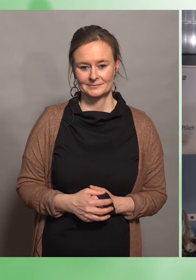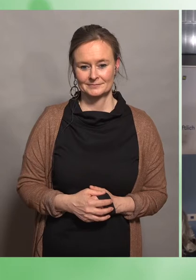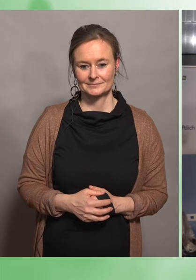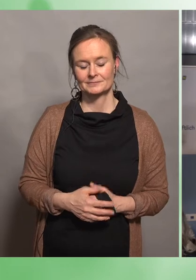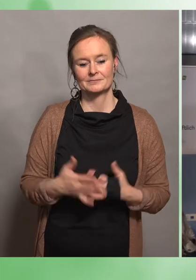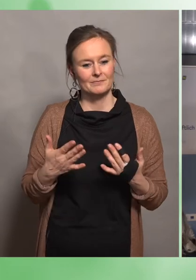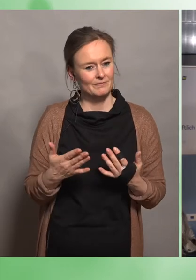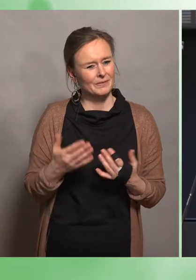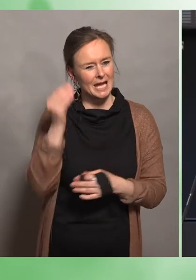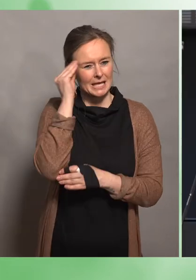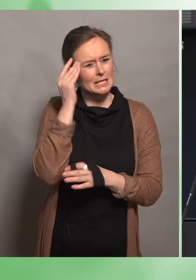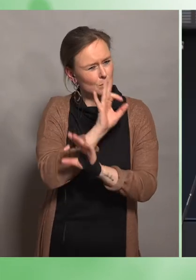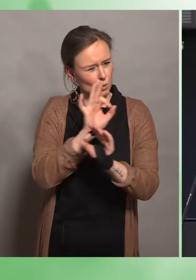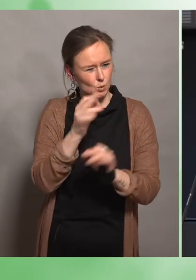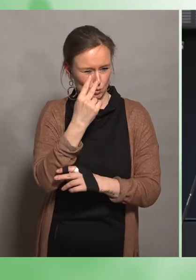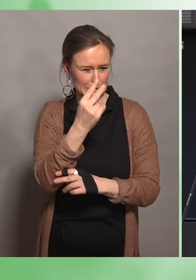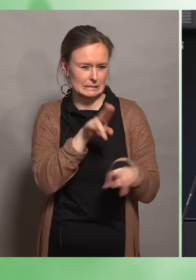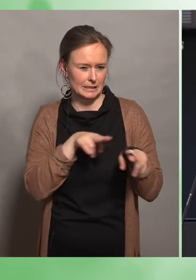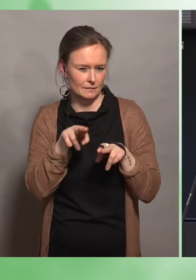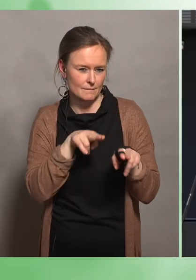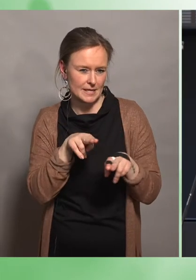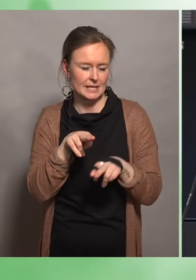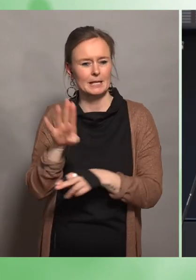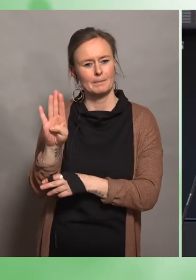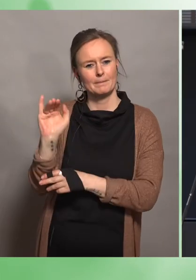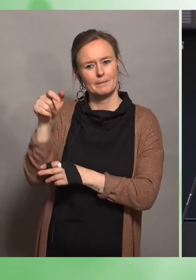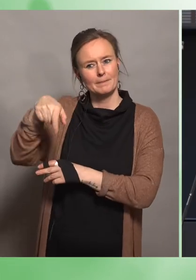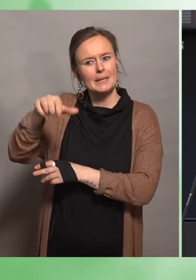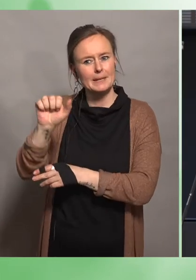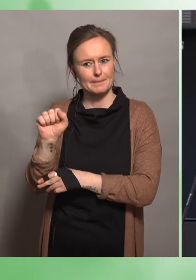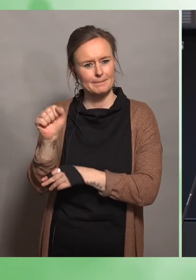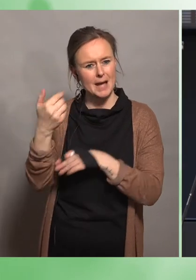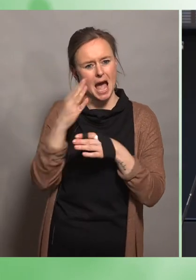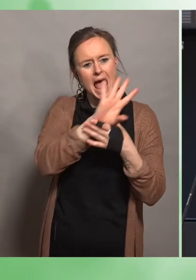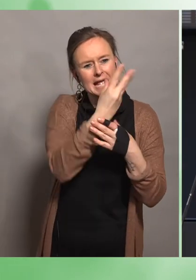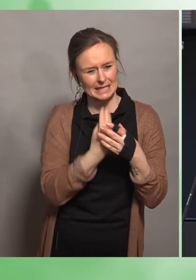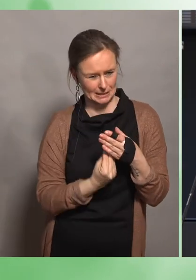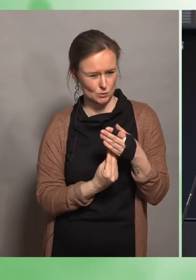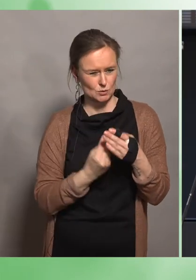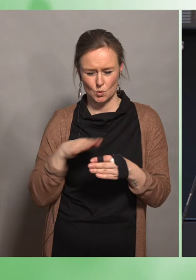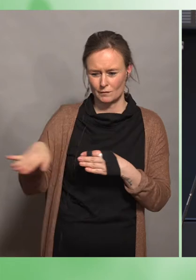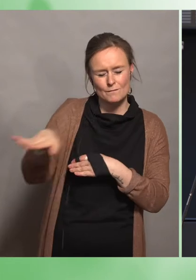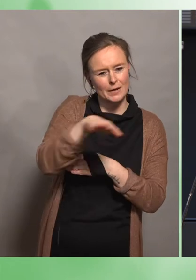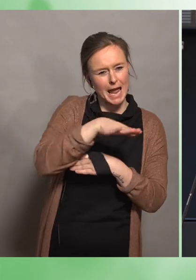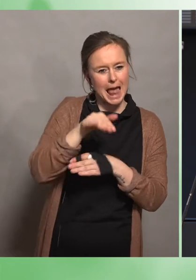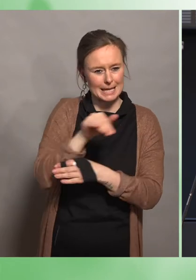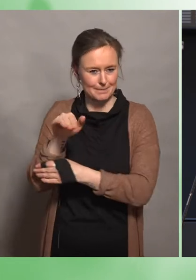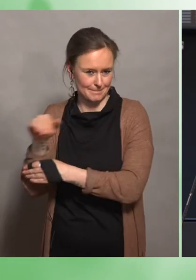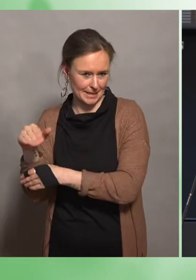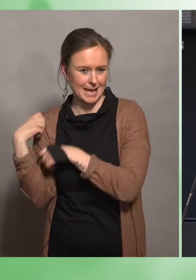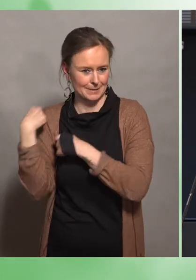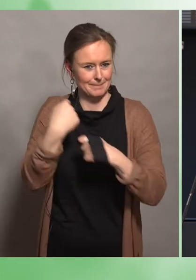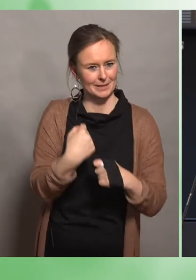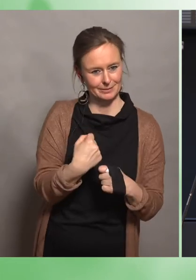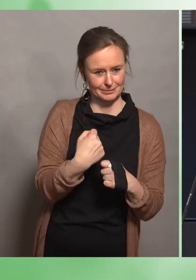Ich finde, man hat jetzt gut gesehen in diesem Film, dass bei Bipa dieses Thema Inklusion von allen Seiten mitgetragen wird. Von den Führungskräften, den Human